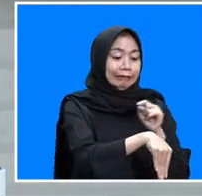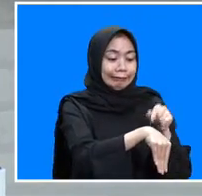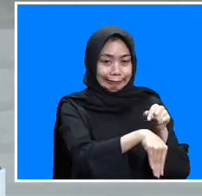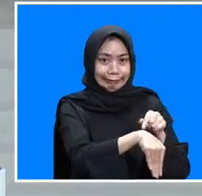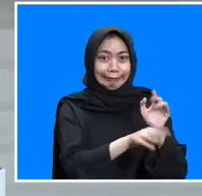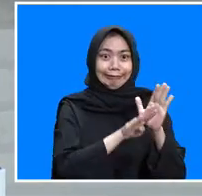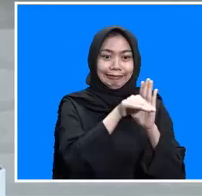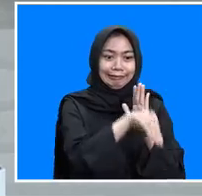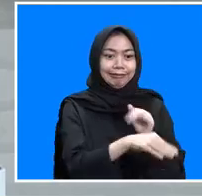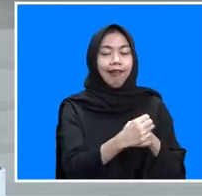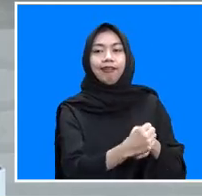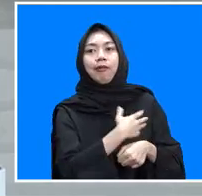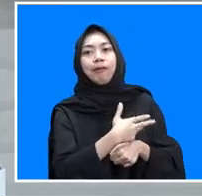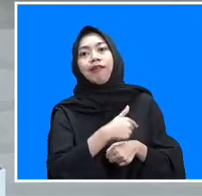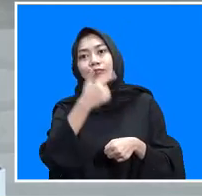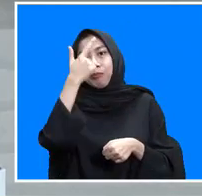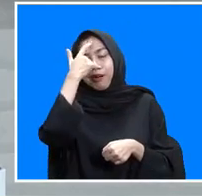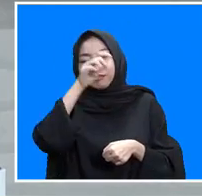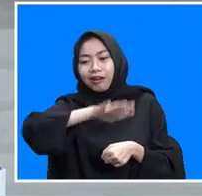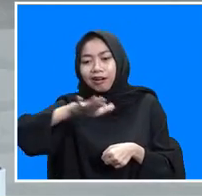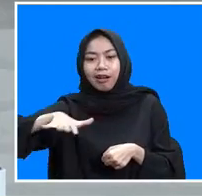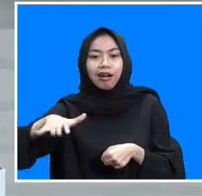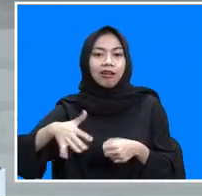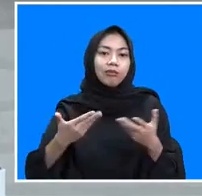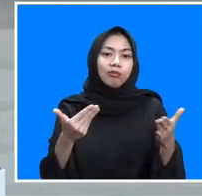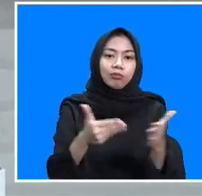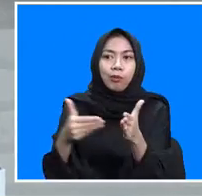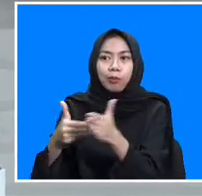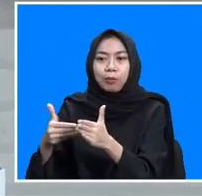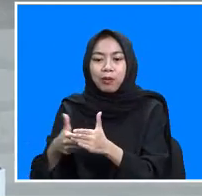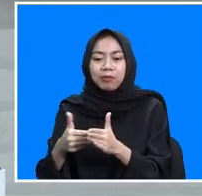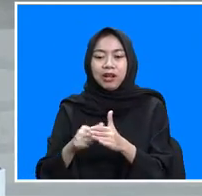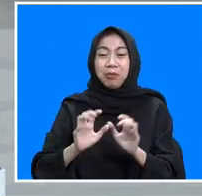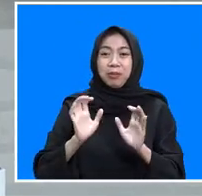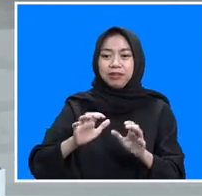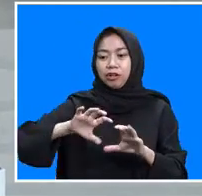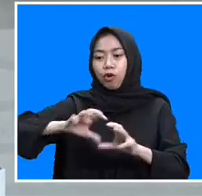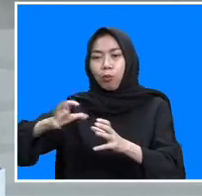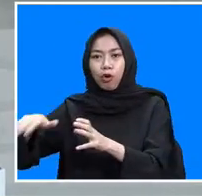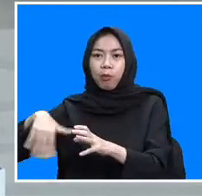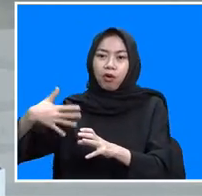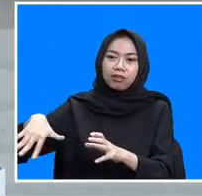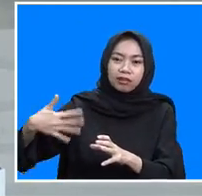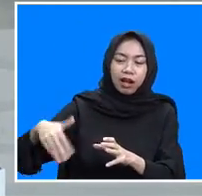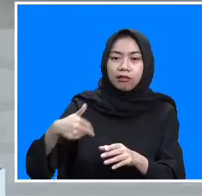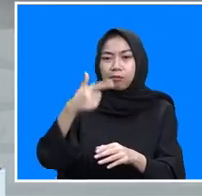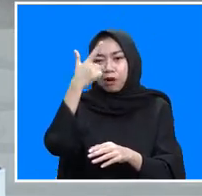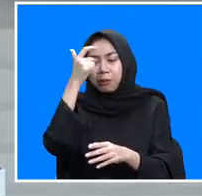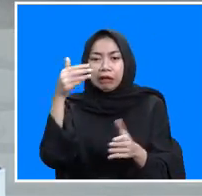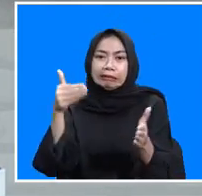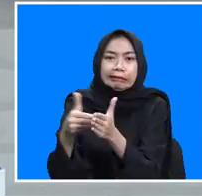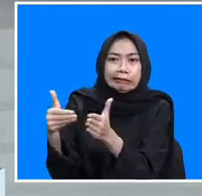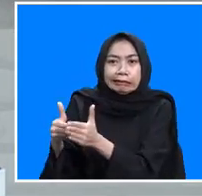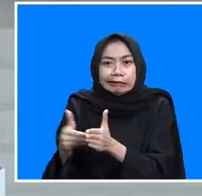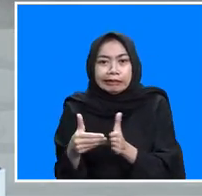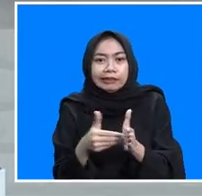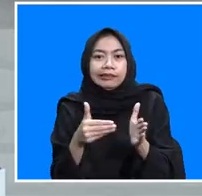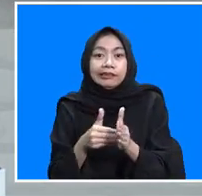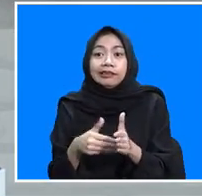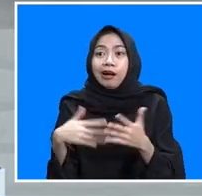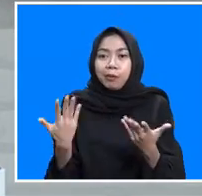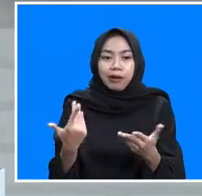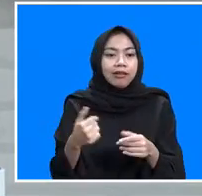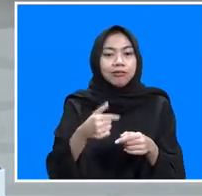pembelajaran kepada anak-anak kita. Terutama mereka yang dari kelompok-kelompok yang lebih rentan. Mereka menghadapi resiko